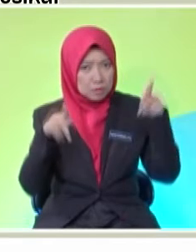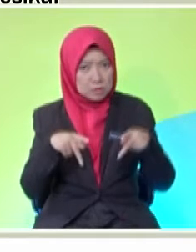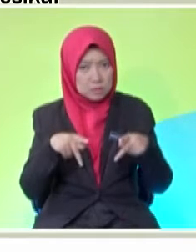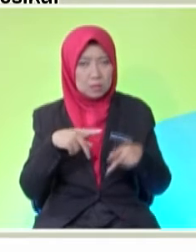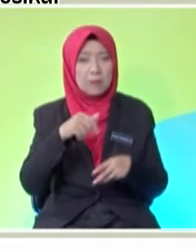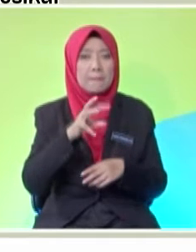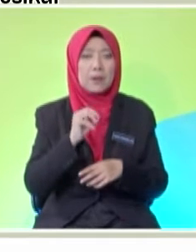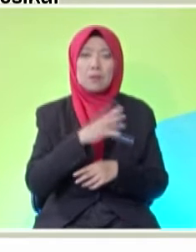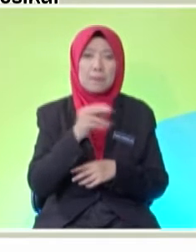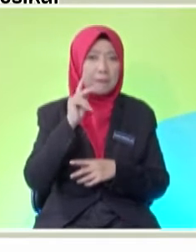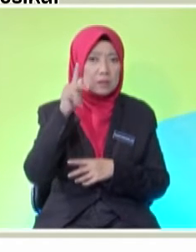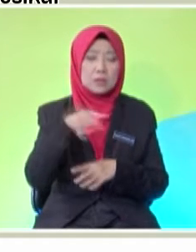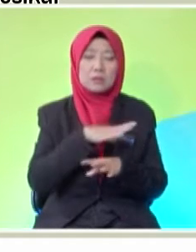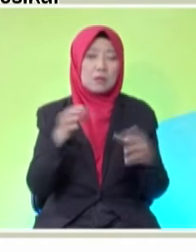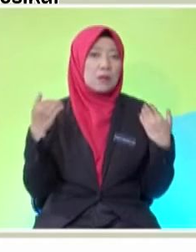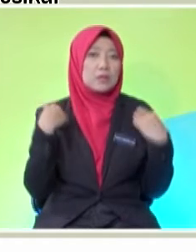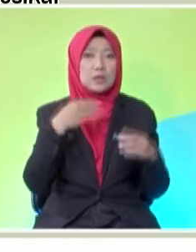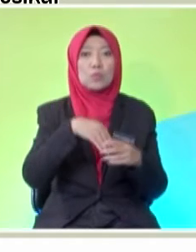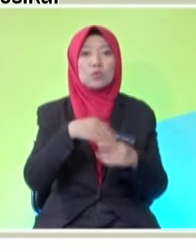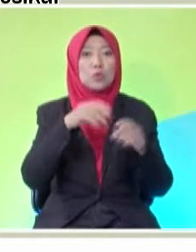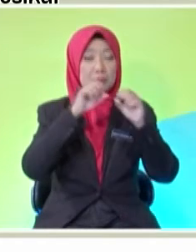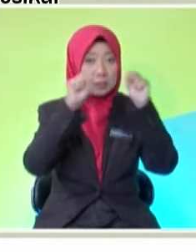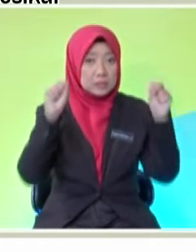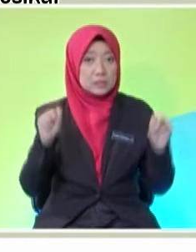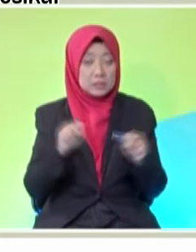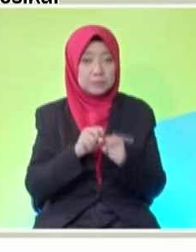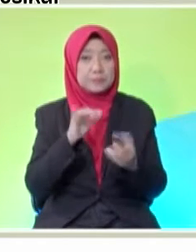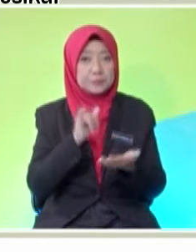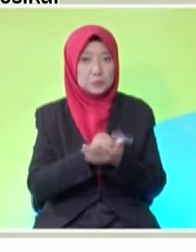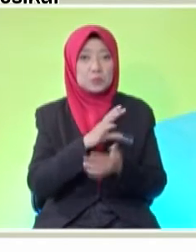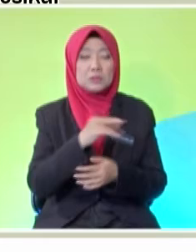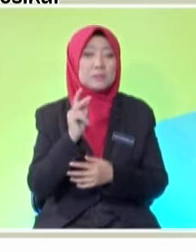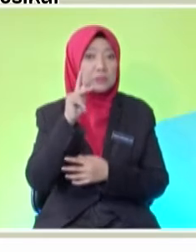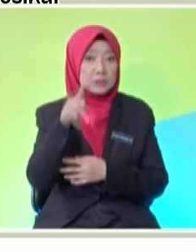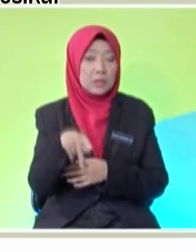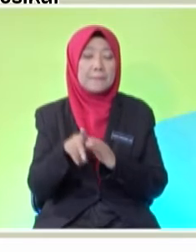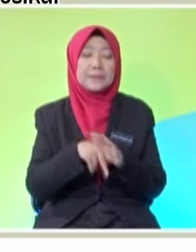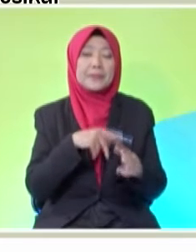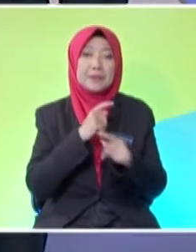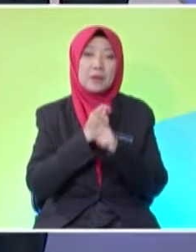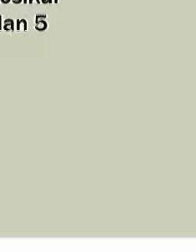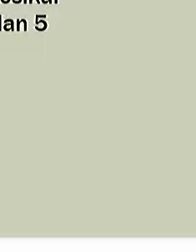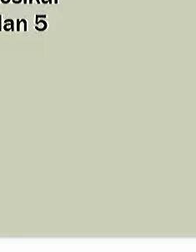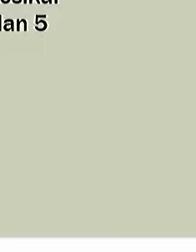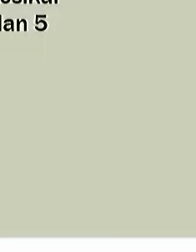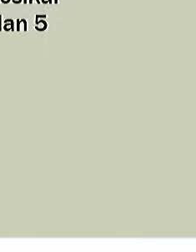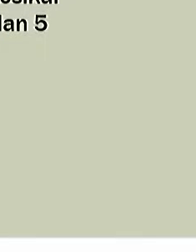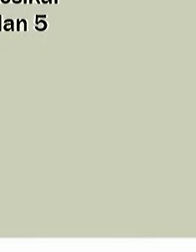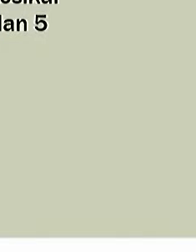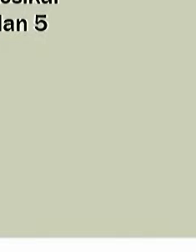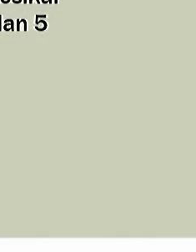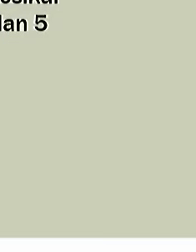hidrolik dan pastikan tiada kebocoran pada sistem hidrolik dan pastikan penahan penekan hidrolik dipasang dengan